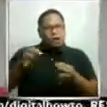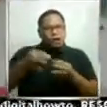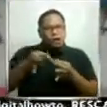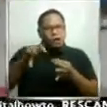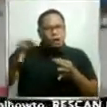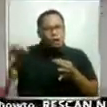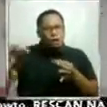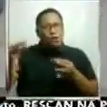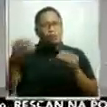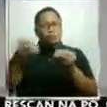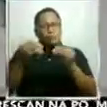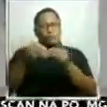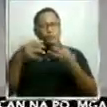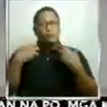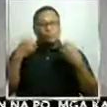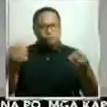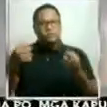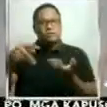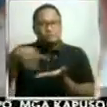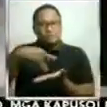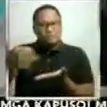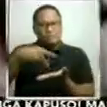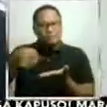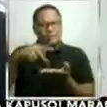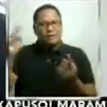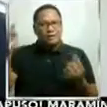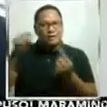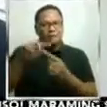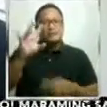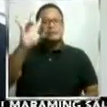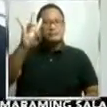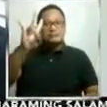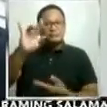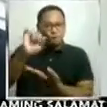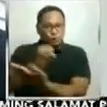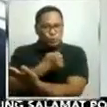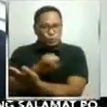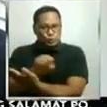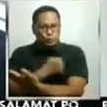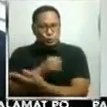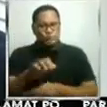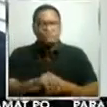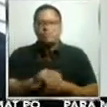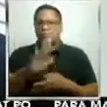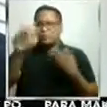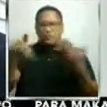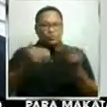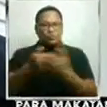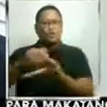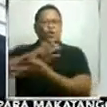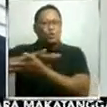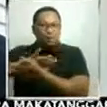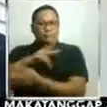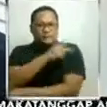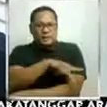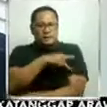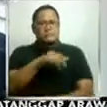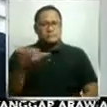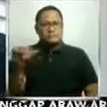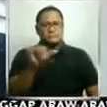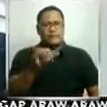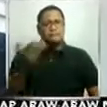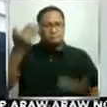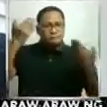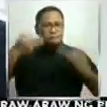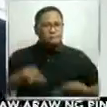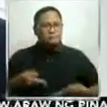lumalakas daw sila at nakakasayaw ng hanggang 7 kanta. Sa lahat ng mga COVID patient, kagaya ko, huwag